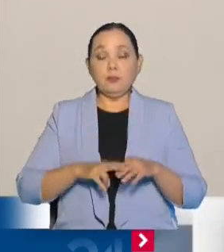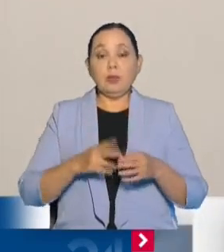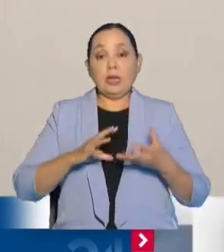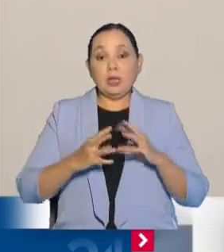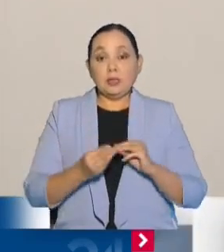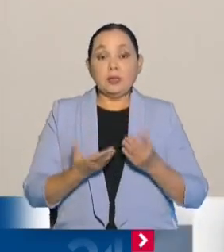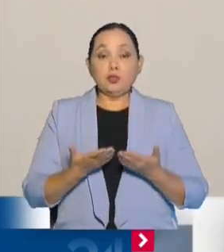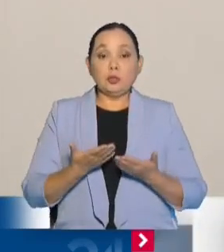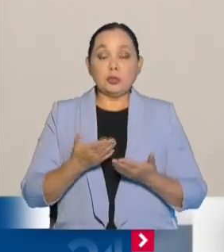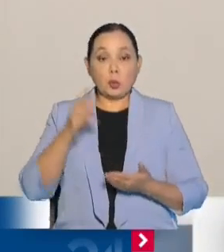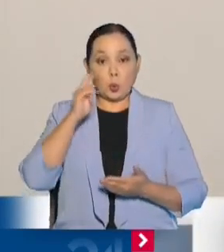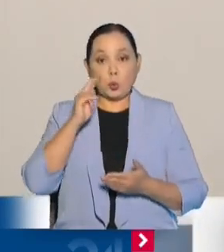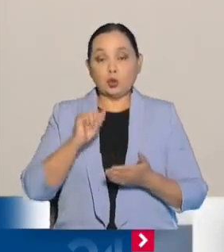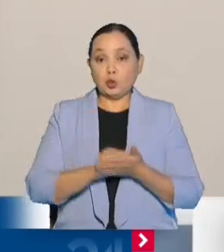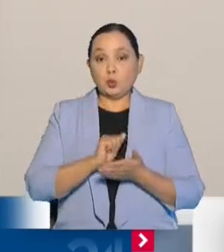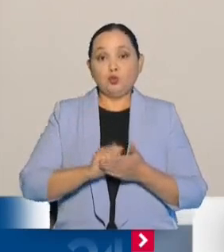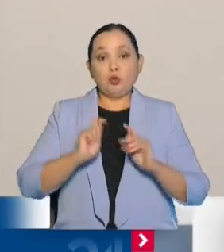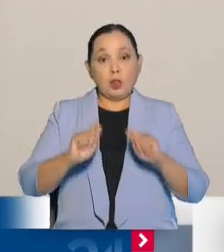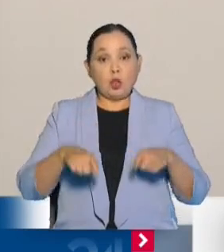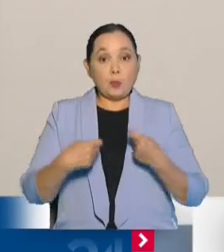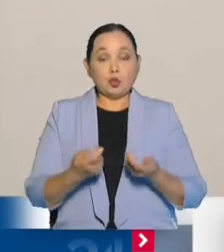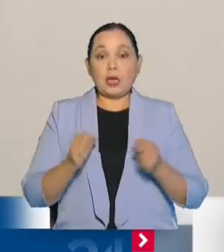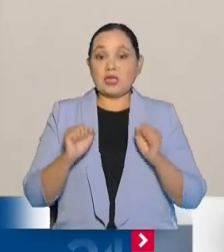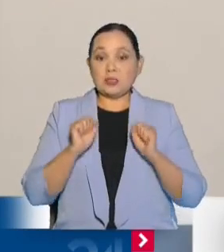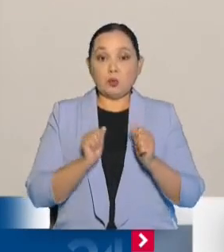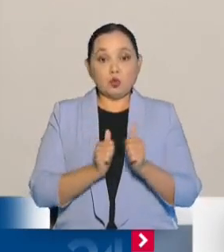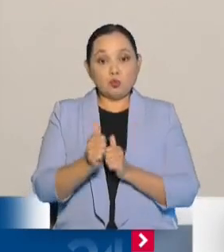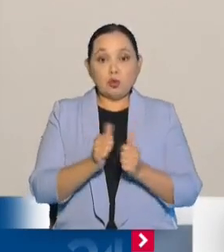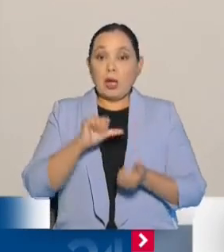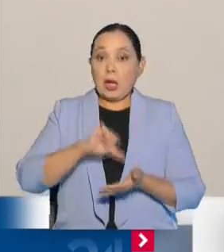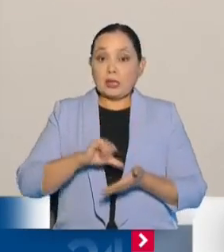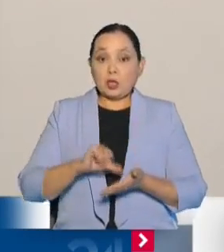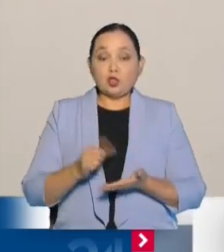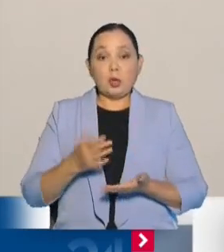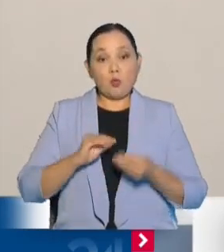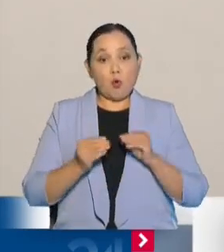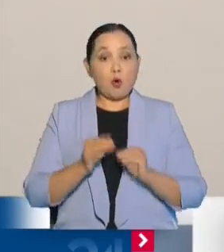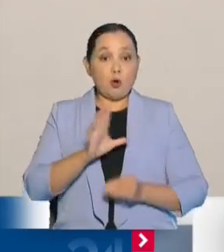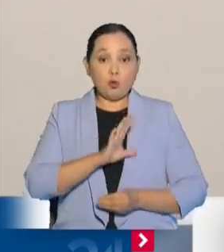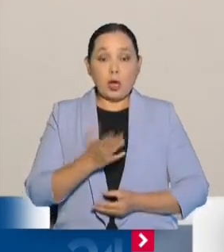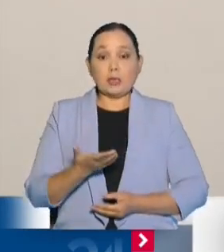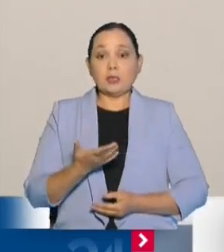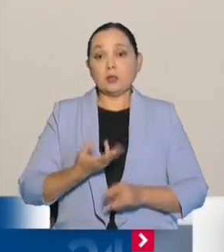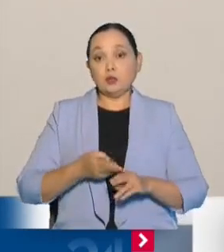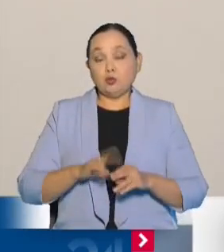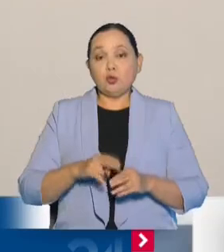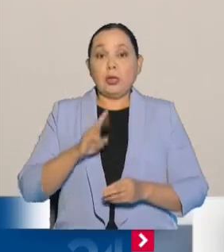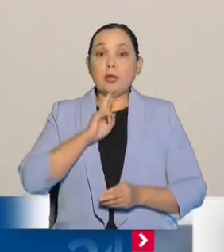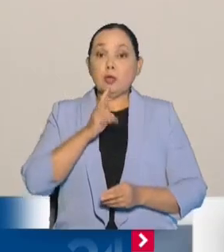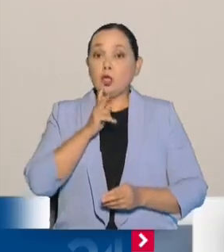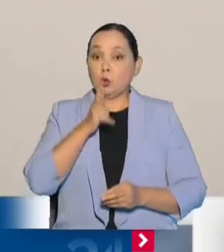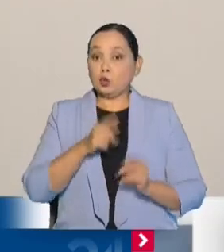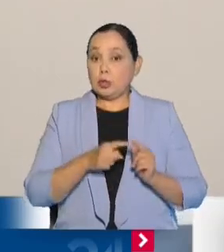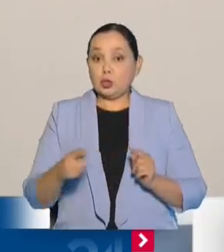natijasida o'qishlarga hujjat topshirishlar, sport musobaqalariga qatnashishlar muammo bo'lardi. Shu 2-3 yilda